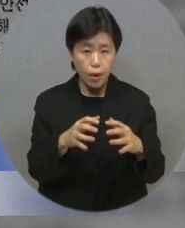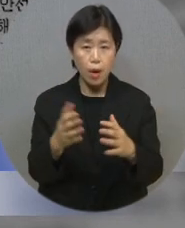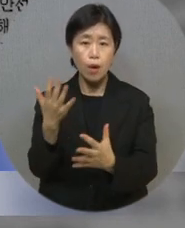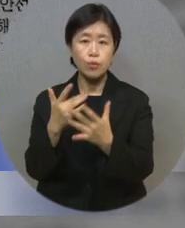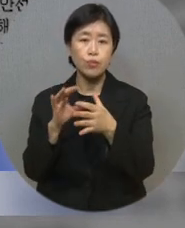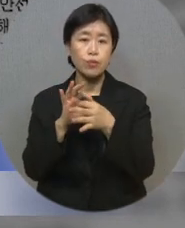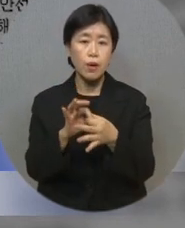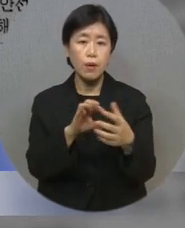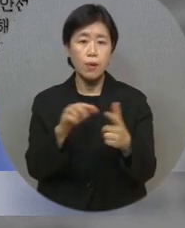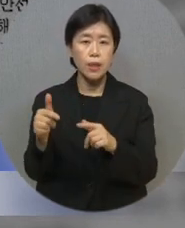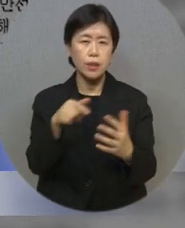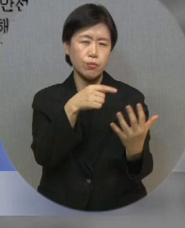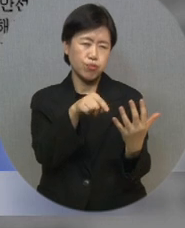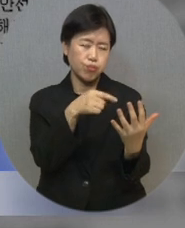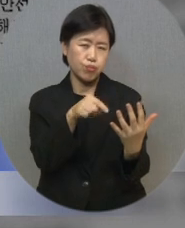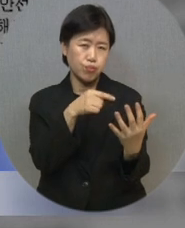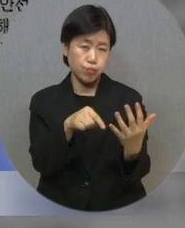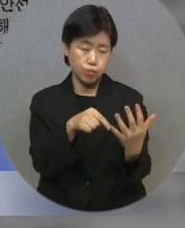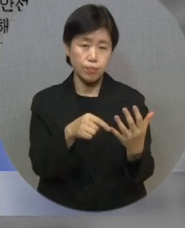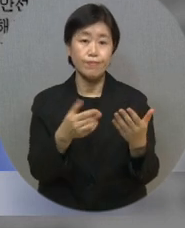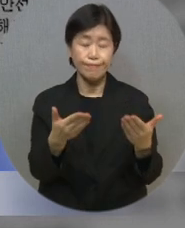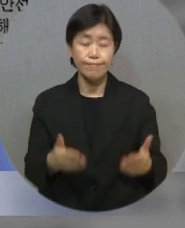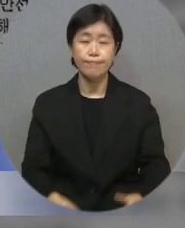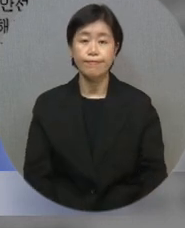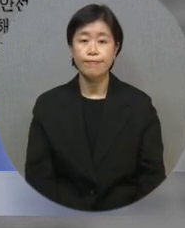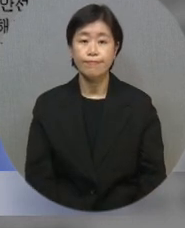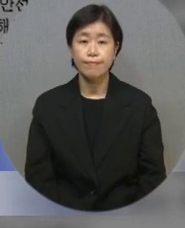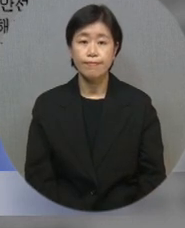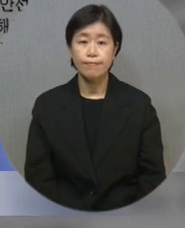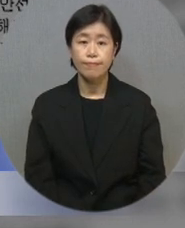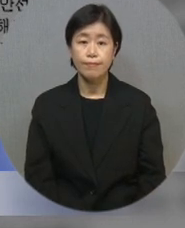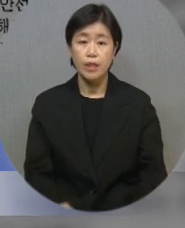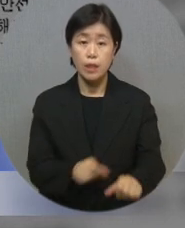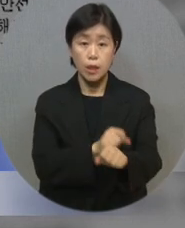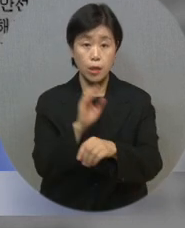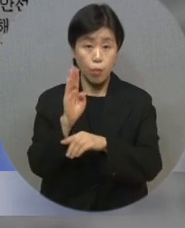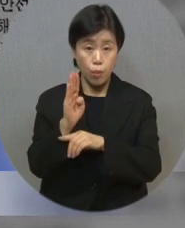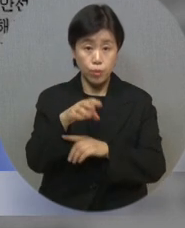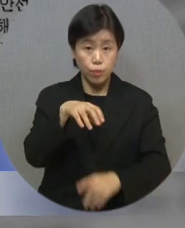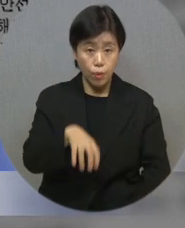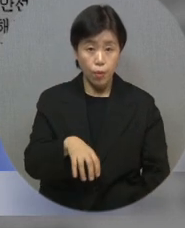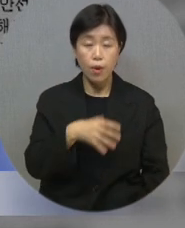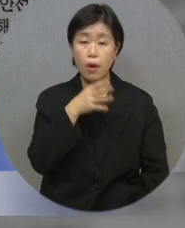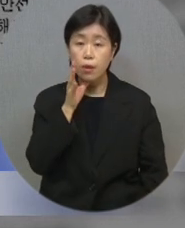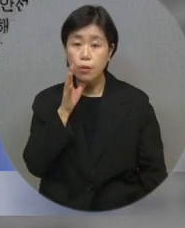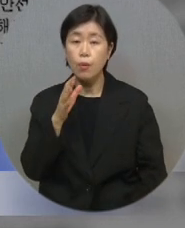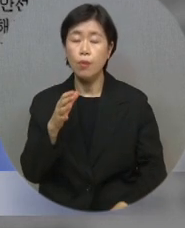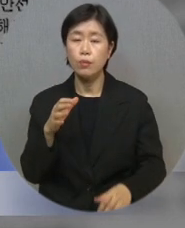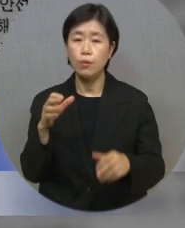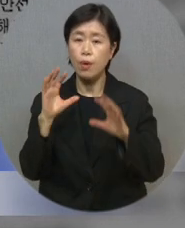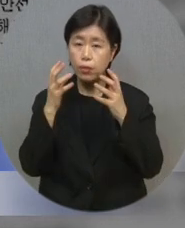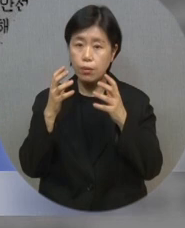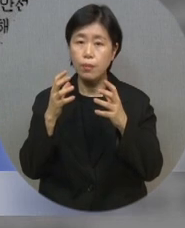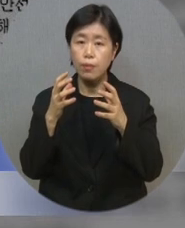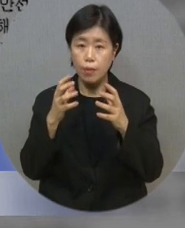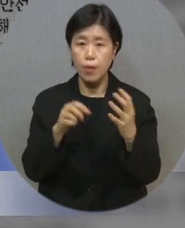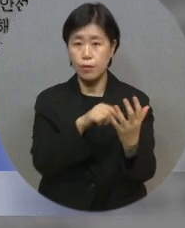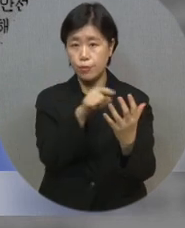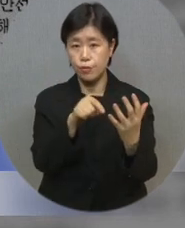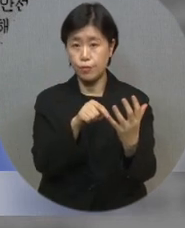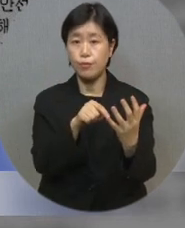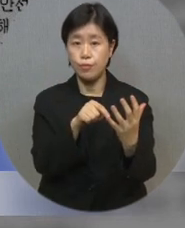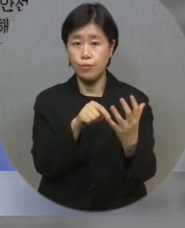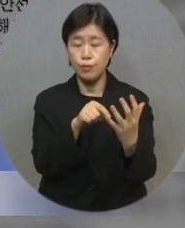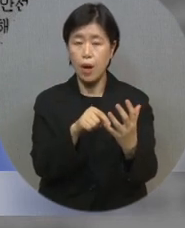교육과 초기 대응법 등을 집중 교육합니다 특히 본부는 아동과 노인들을 대상으로 한 안전 교육 방법